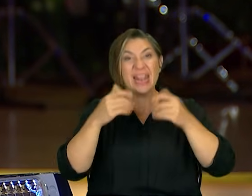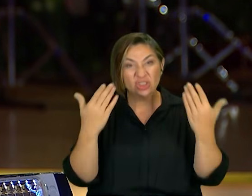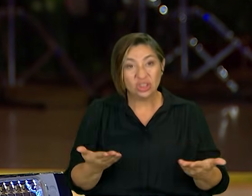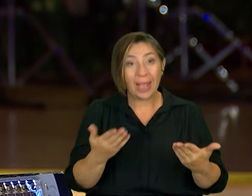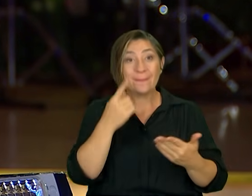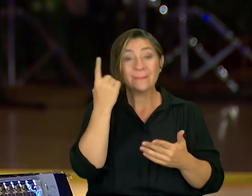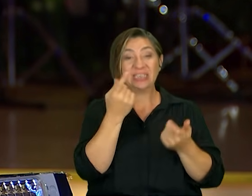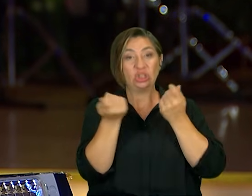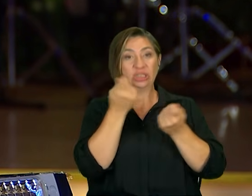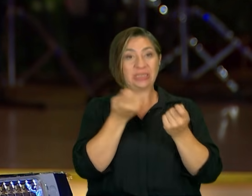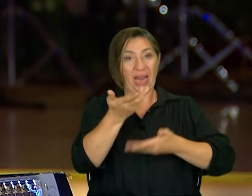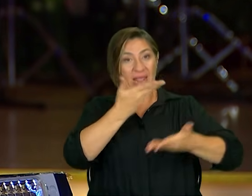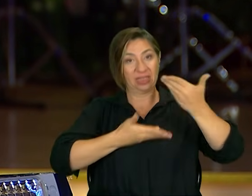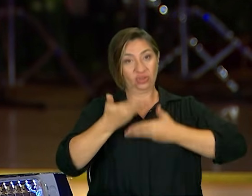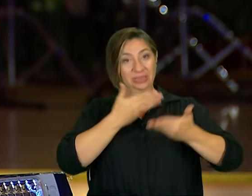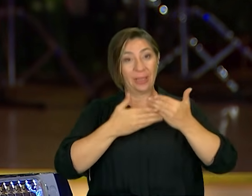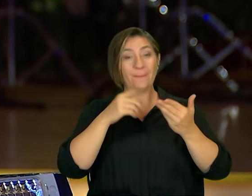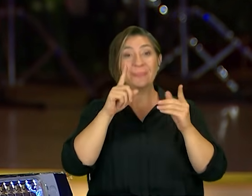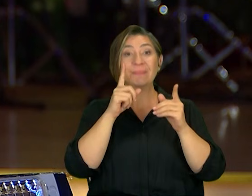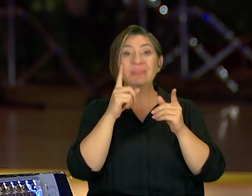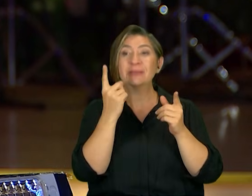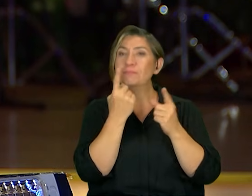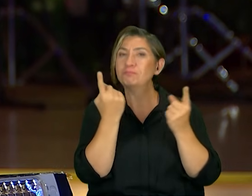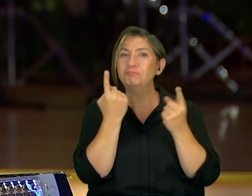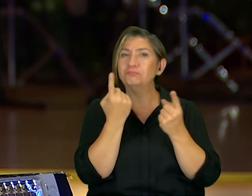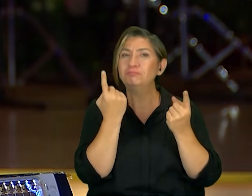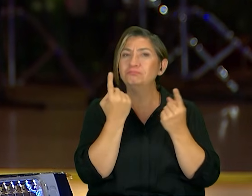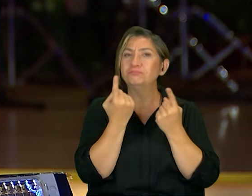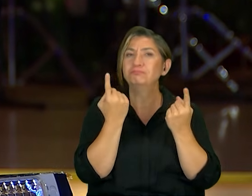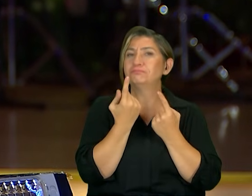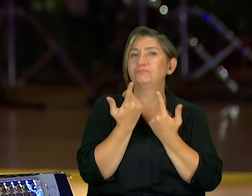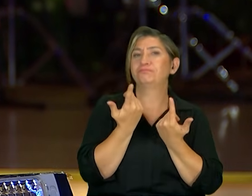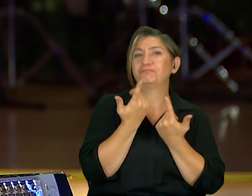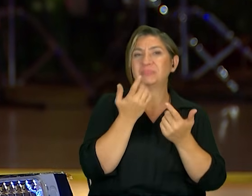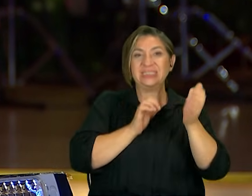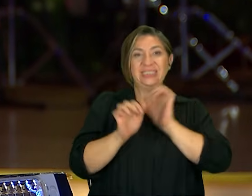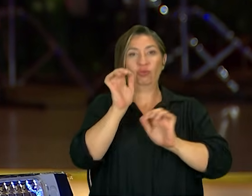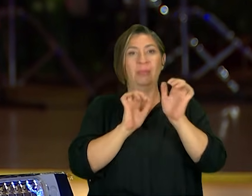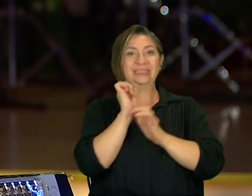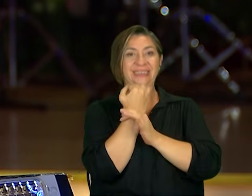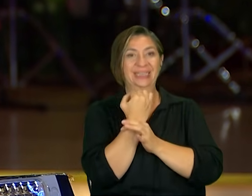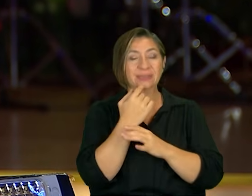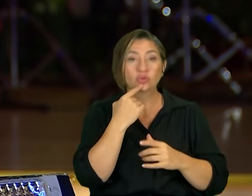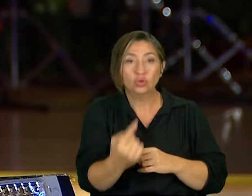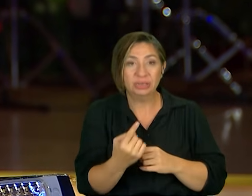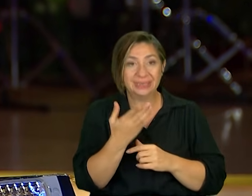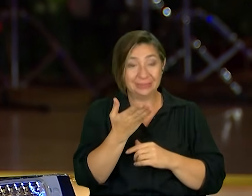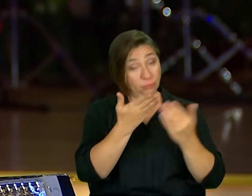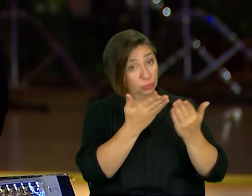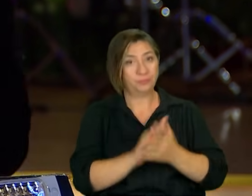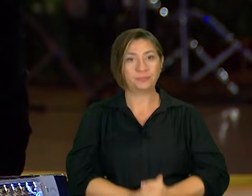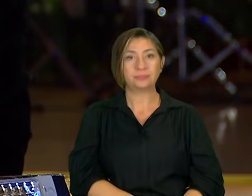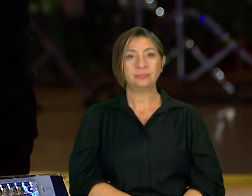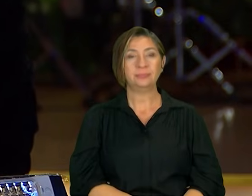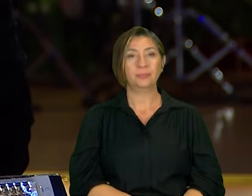uygulayabileceği bir işten söz edeceksiniz. Bir eylemden, bir, evet, savunma sanatından söz edeceksiniz. Evet.